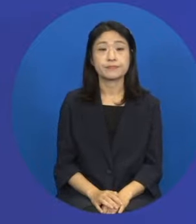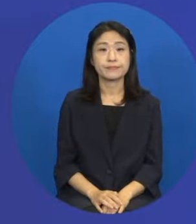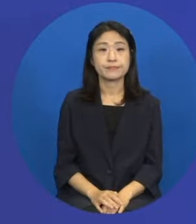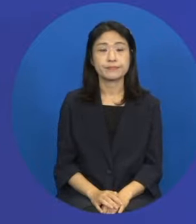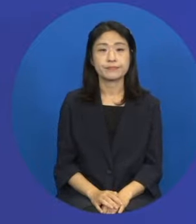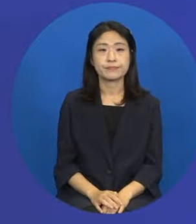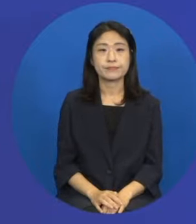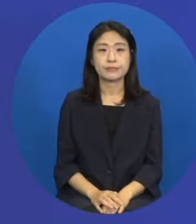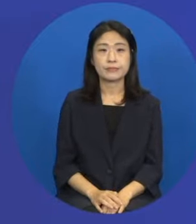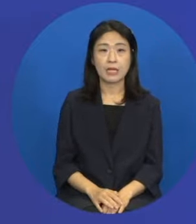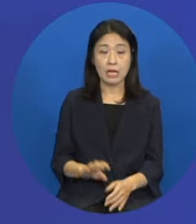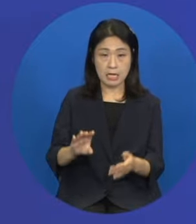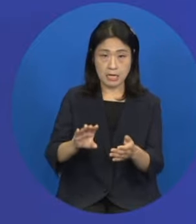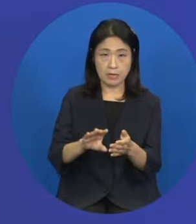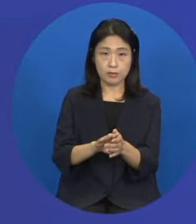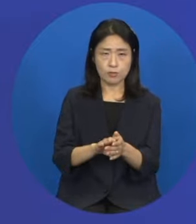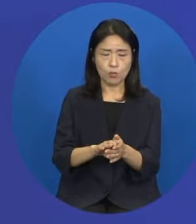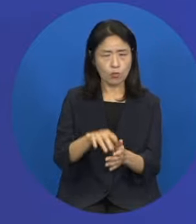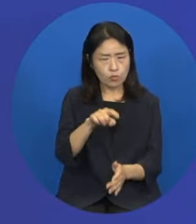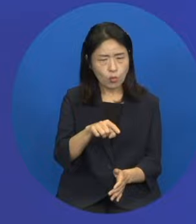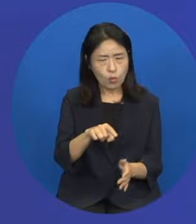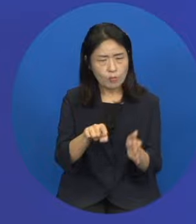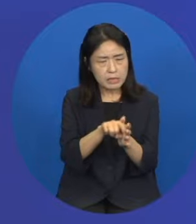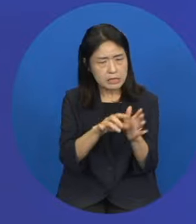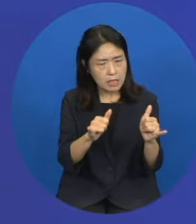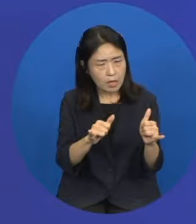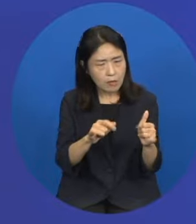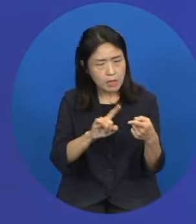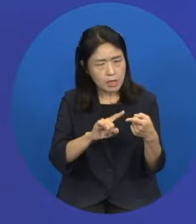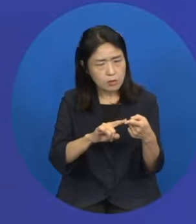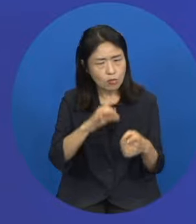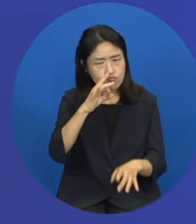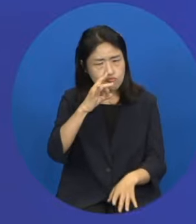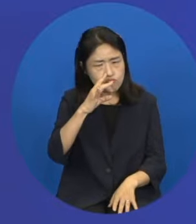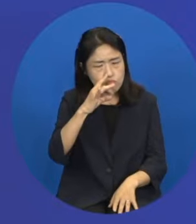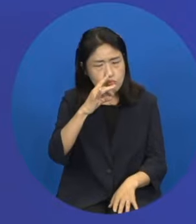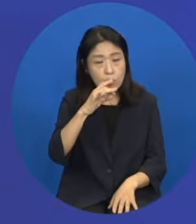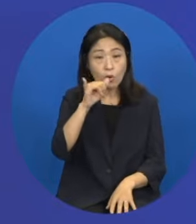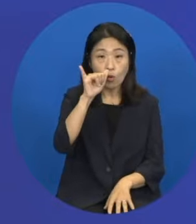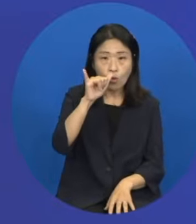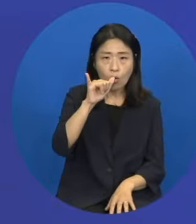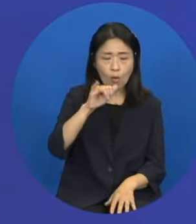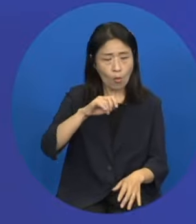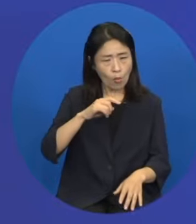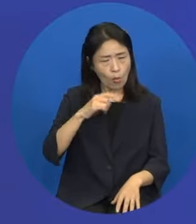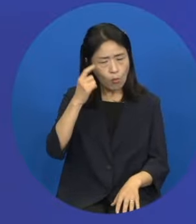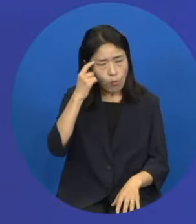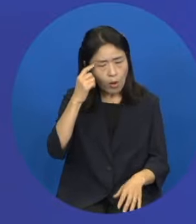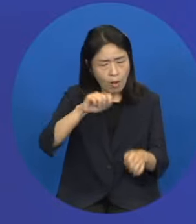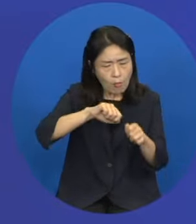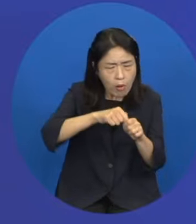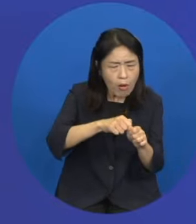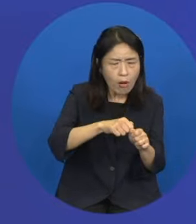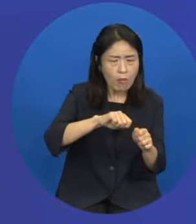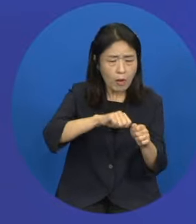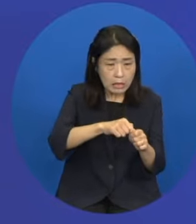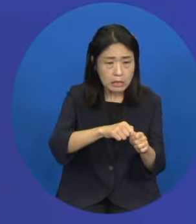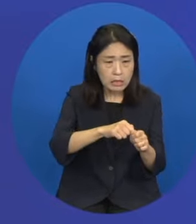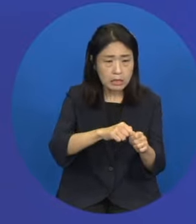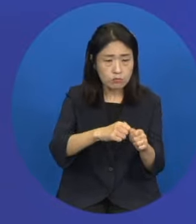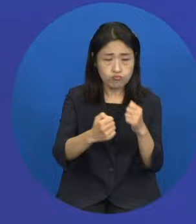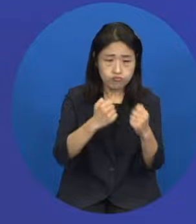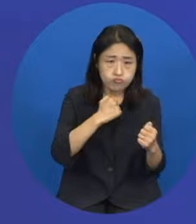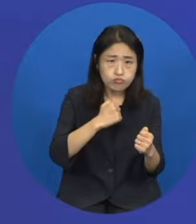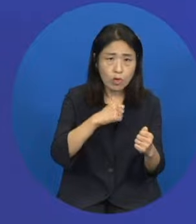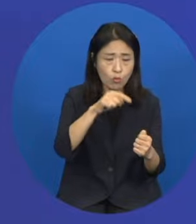그리스도와 성경적 신앙에 대한 또한 호기심이 점차 커져서 박해를 받으면서도 도대체 예수가 무엇이길래